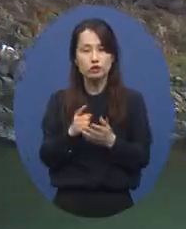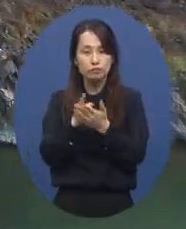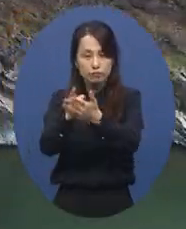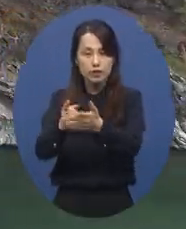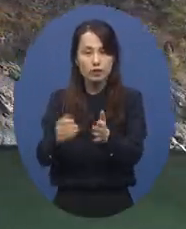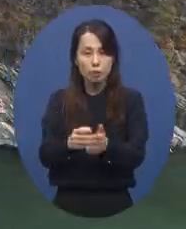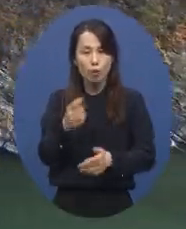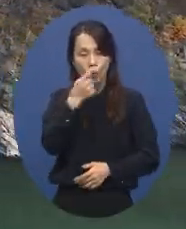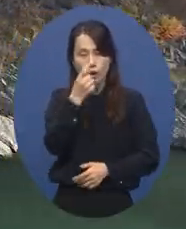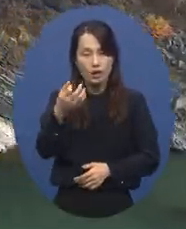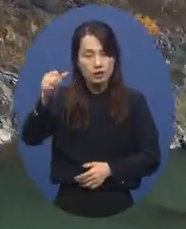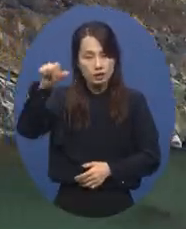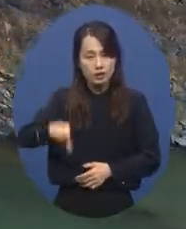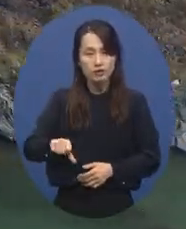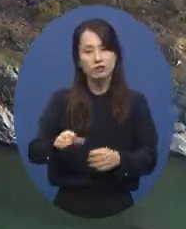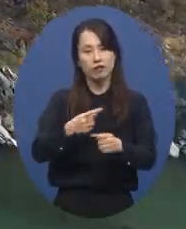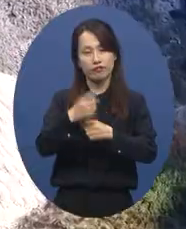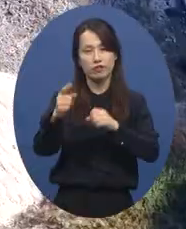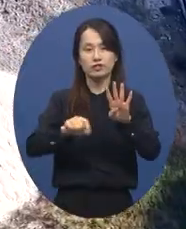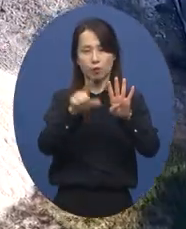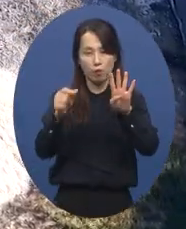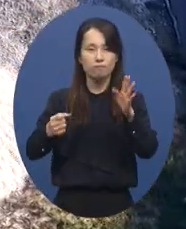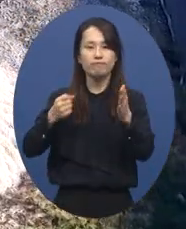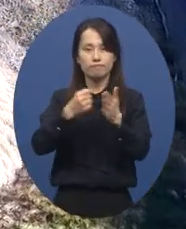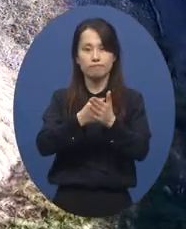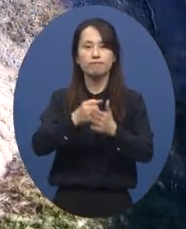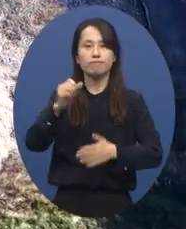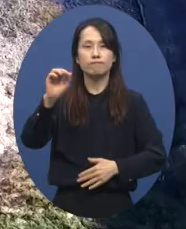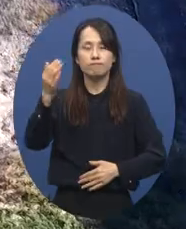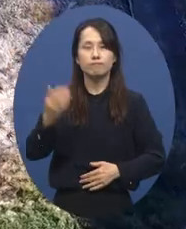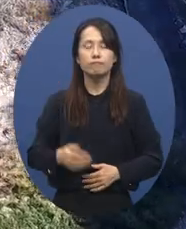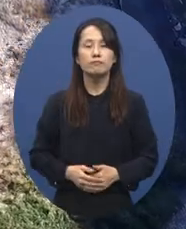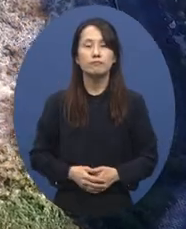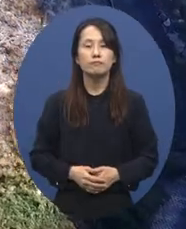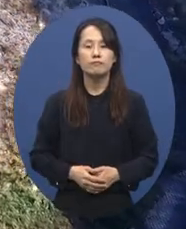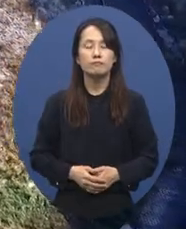인증 여부는 내년 4월 결정됩니다. 경기줄TV 김태희입니다.